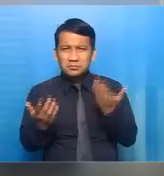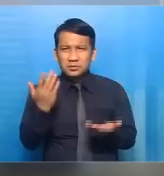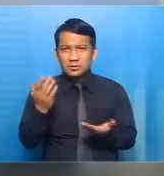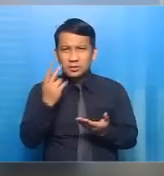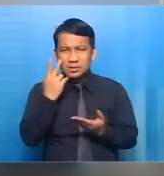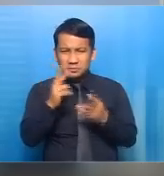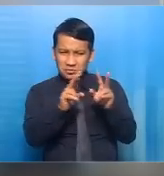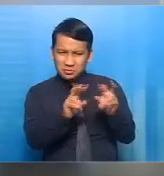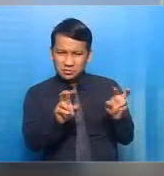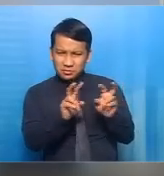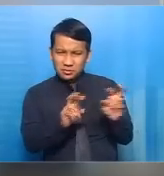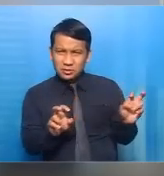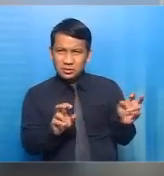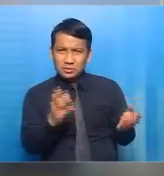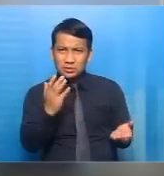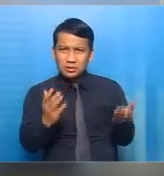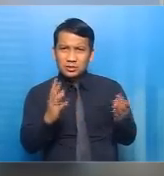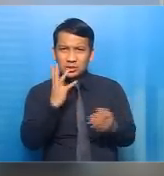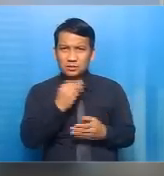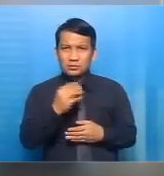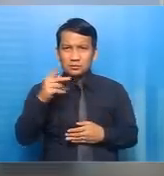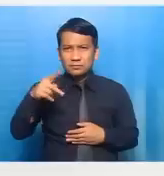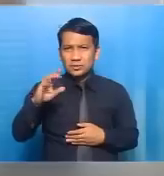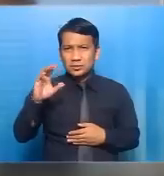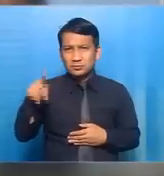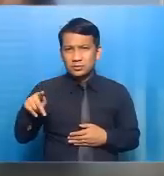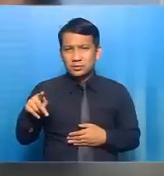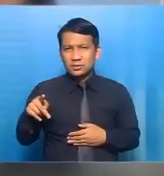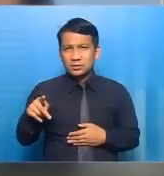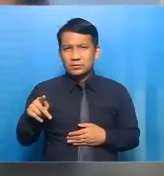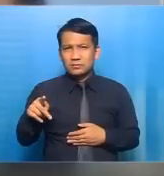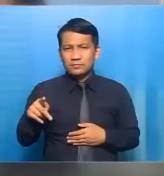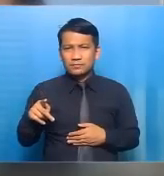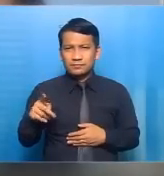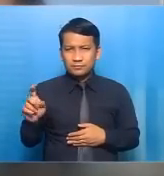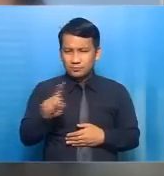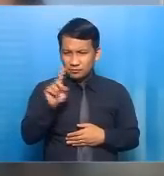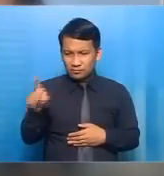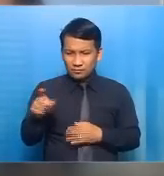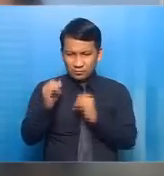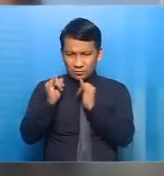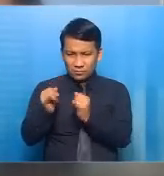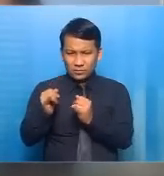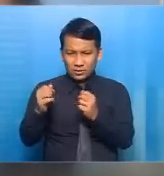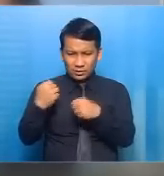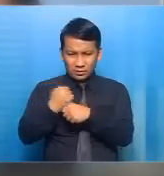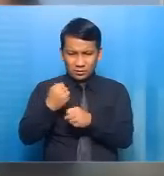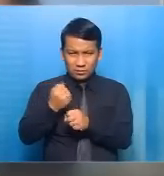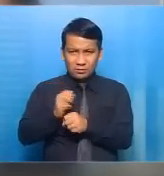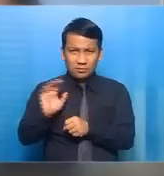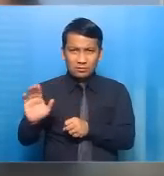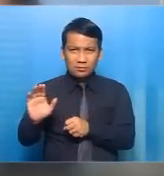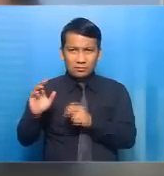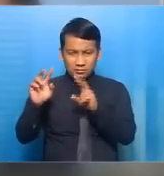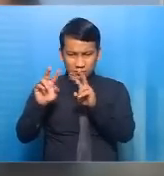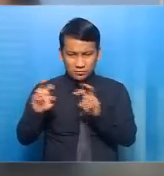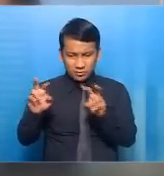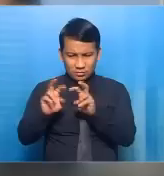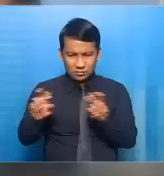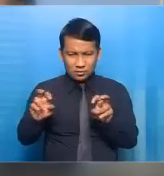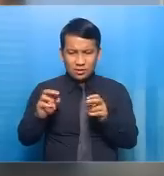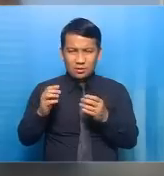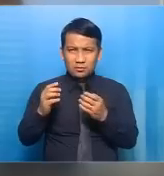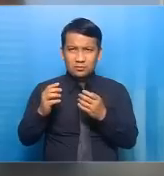ang imbestigahan dito, yung pong PCP commander. Opo, actually, binigyan po siya ng instruction, magtandak ng dragnet